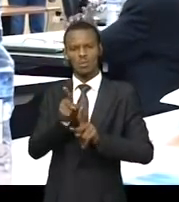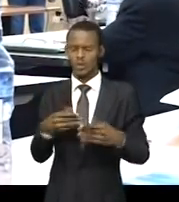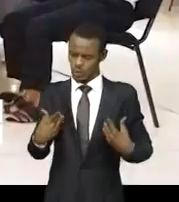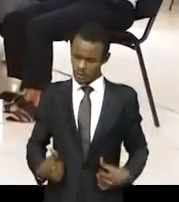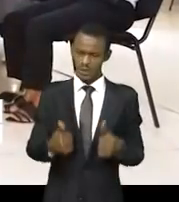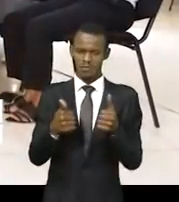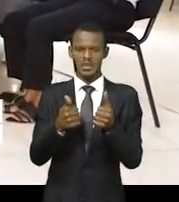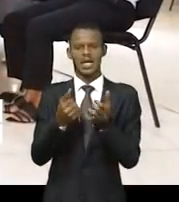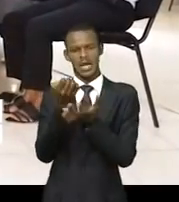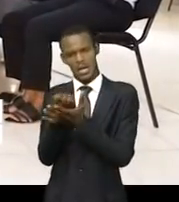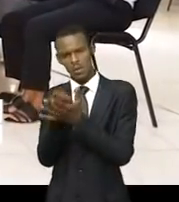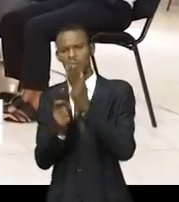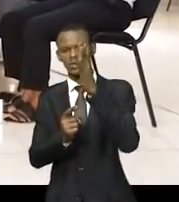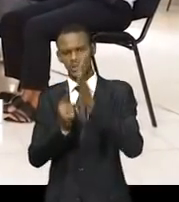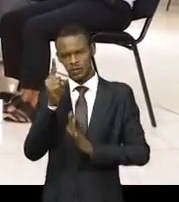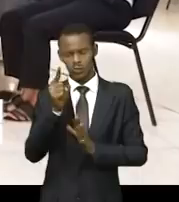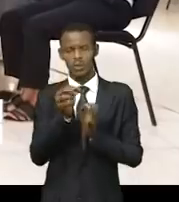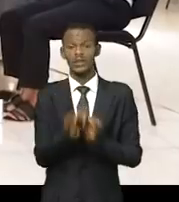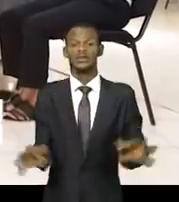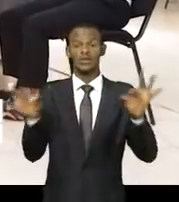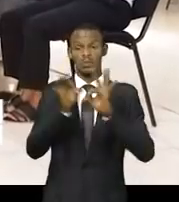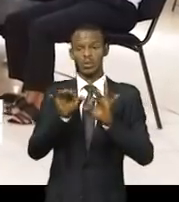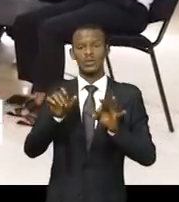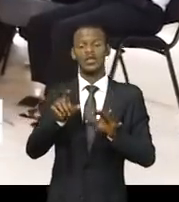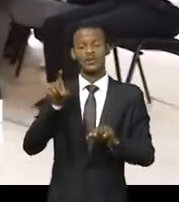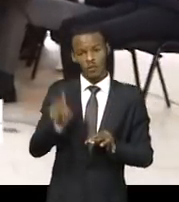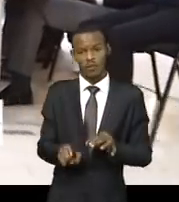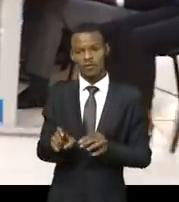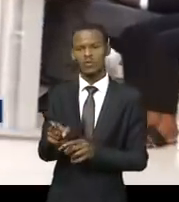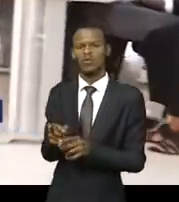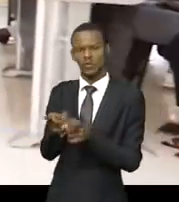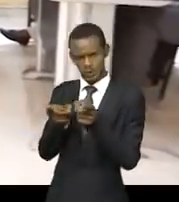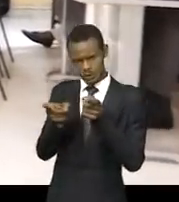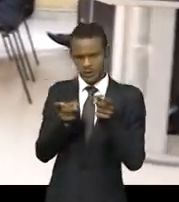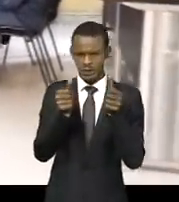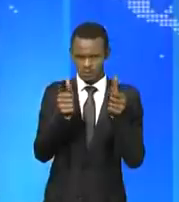faudrait réglementer ces secteurs pour une gestion durable en ressources en eau.